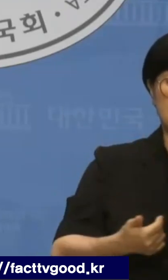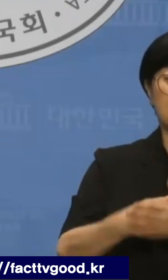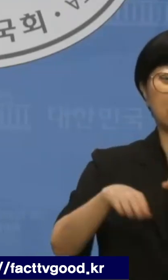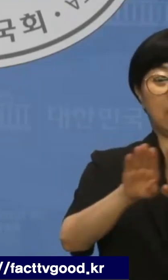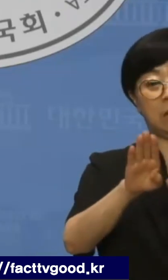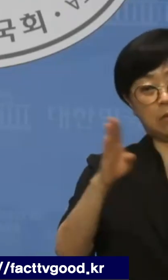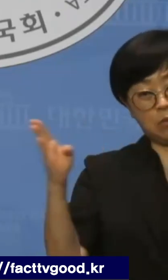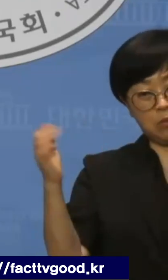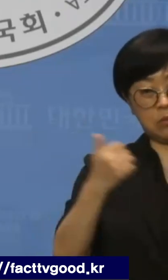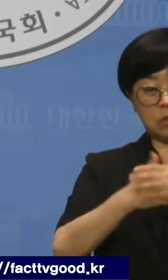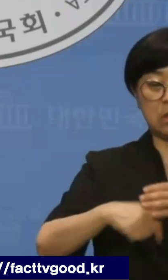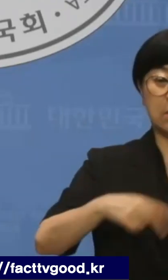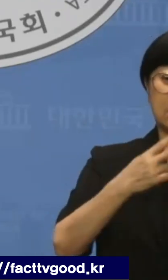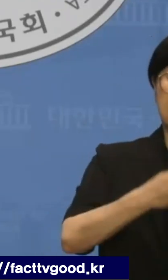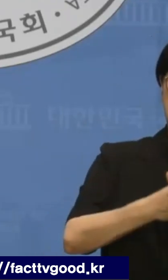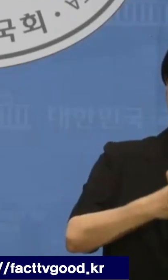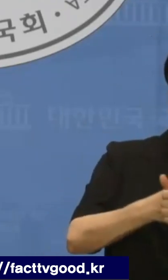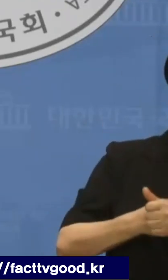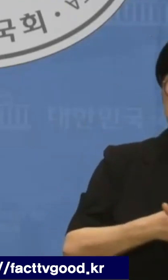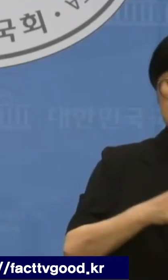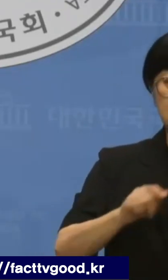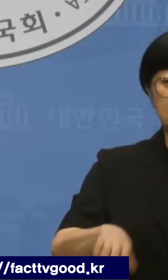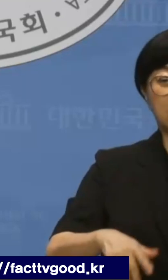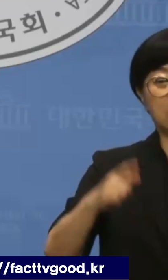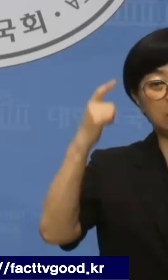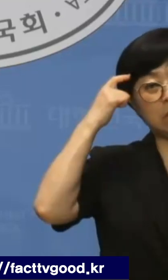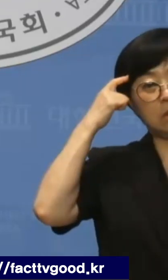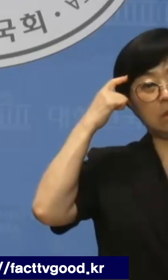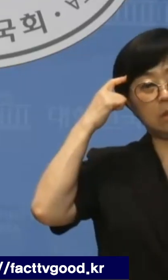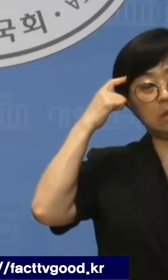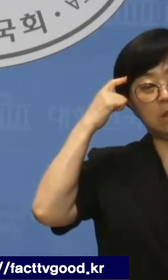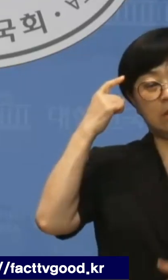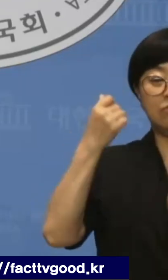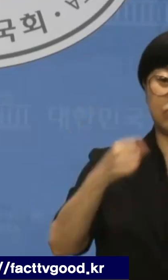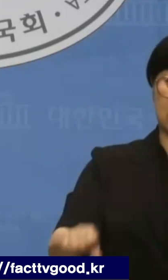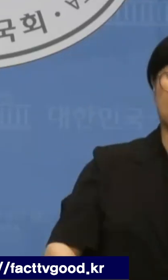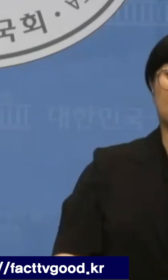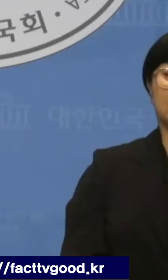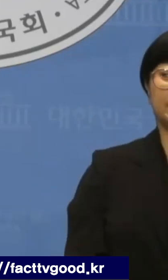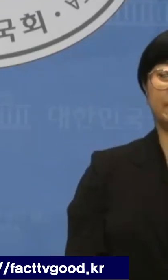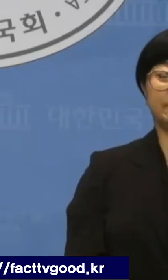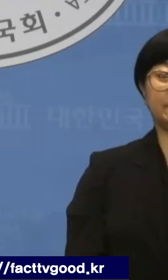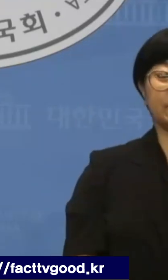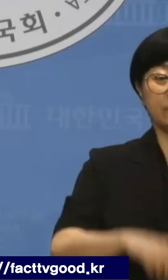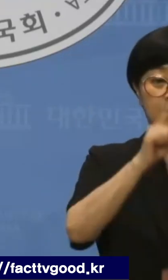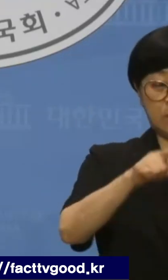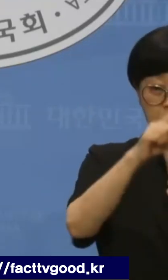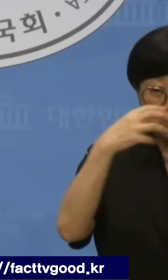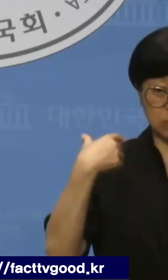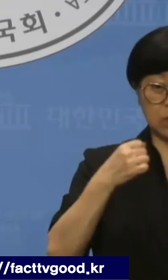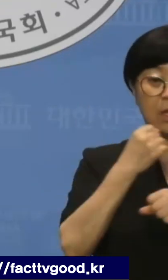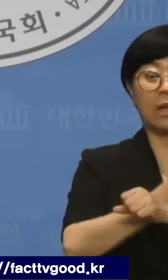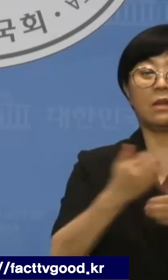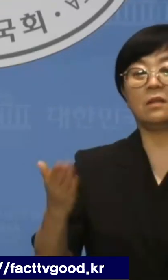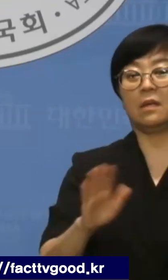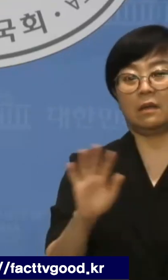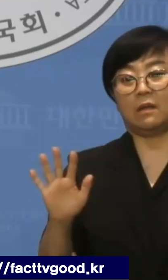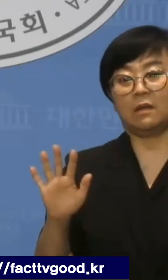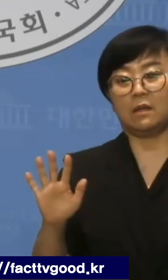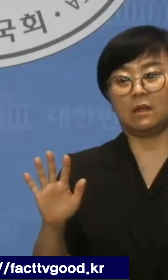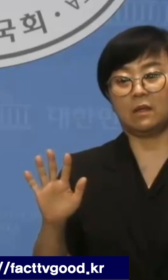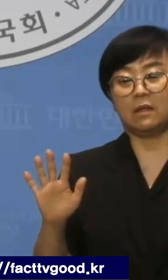개통으로 일선 교사를 멘붕에 빠뜨렸습니다. 윤석열 정부는 정작 해야 할 거는 안